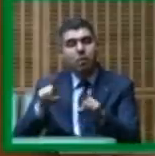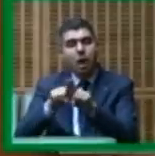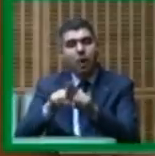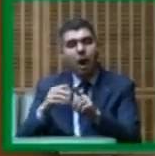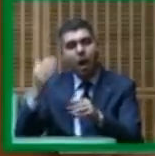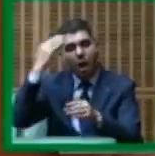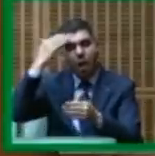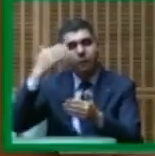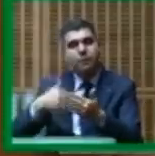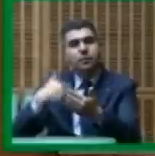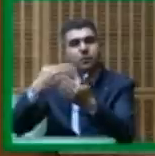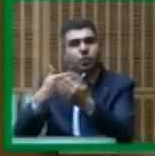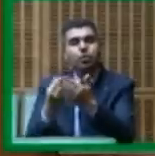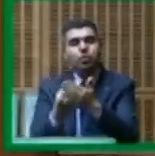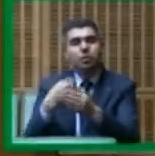ديالو.